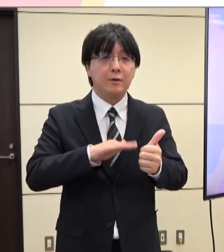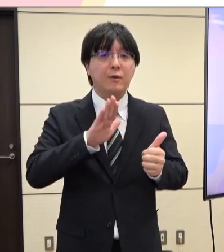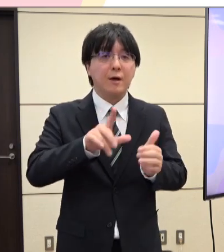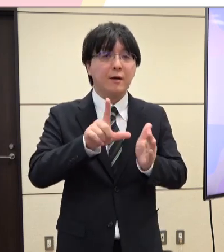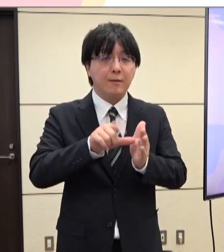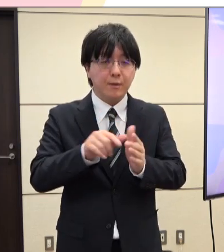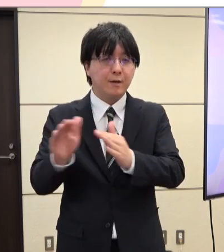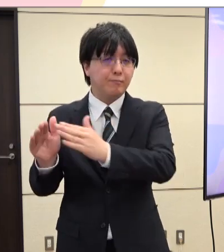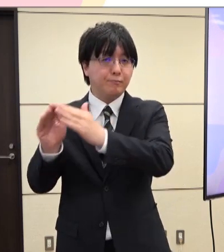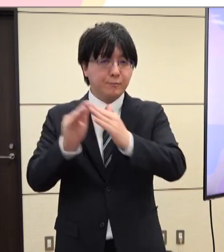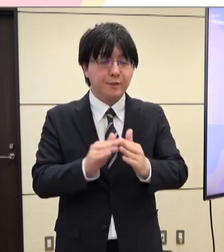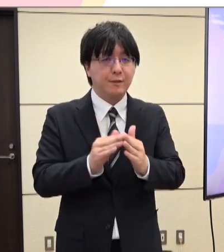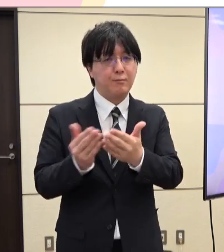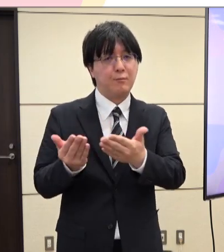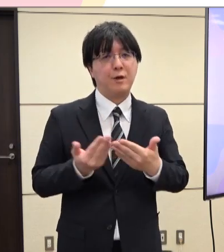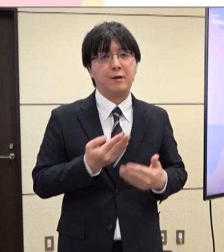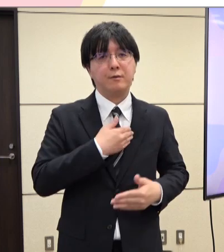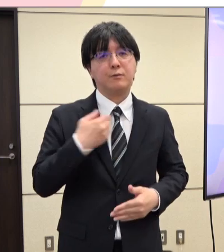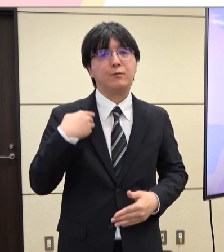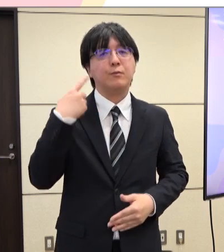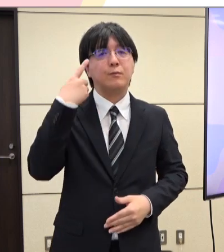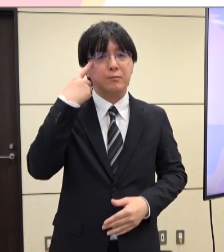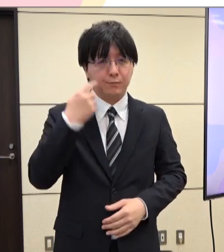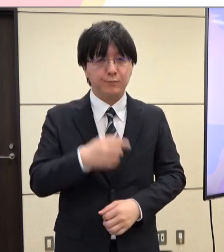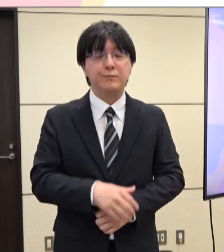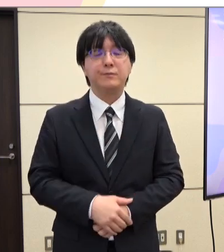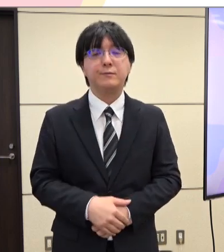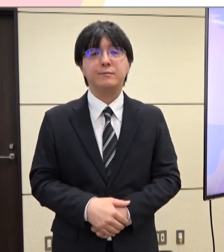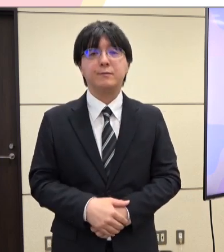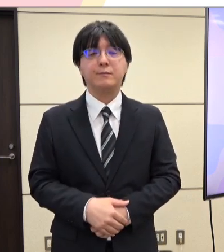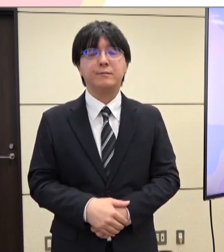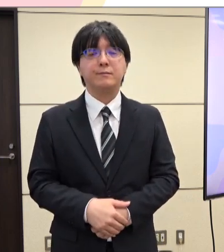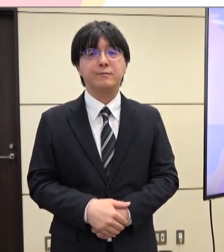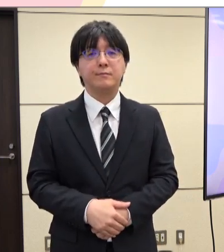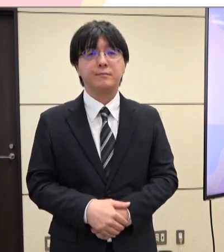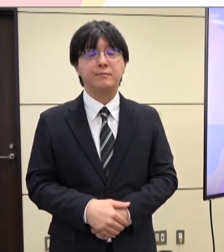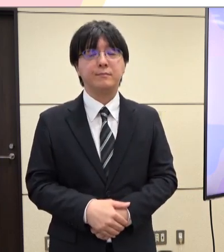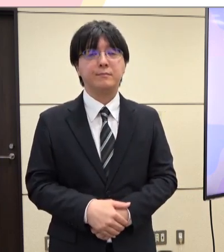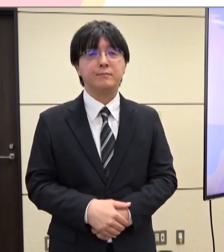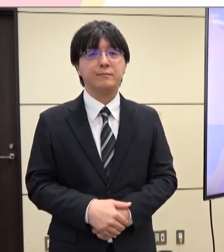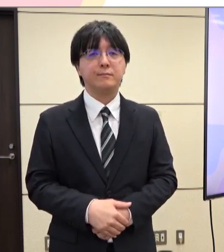ただけるんだろうと思うし、まあ、あとは